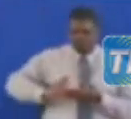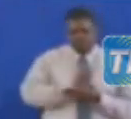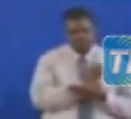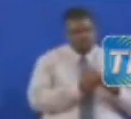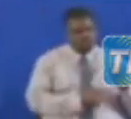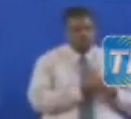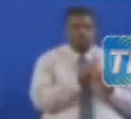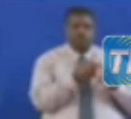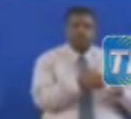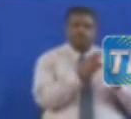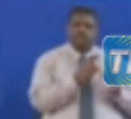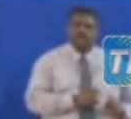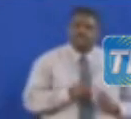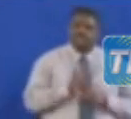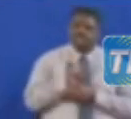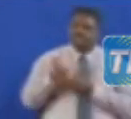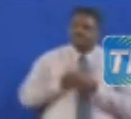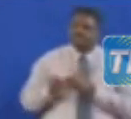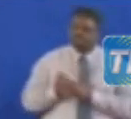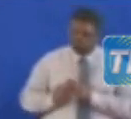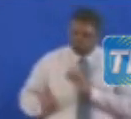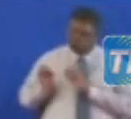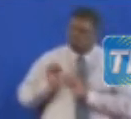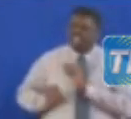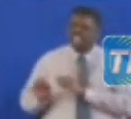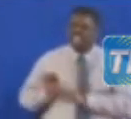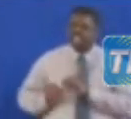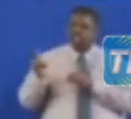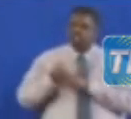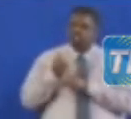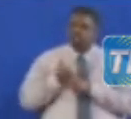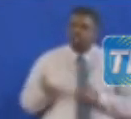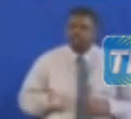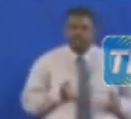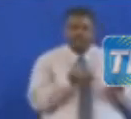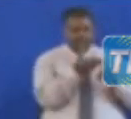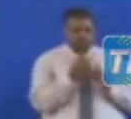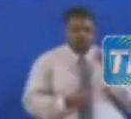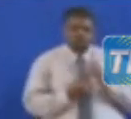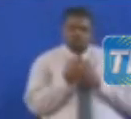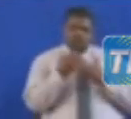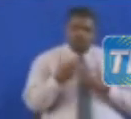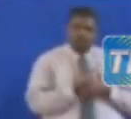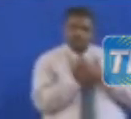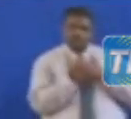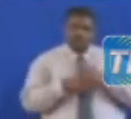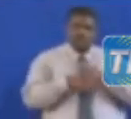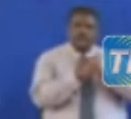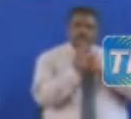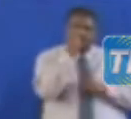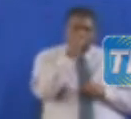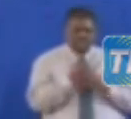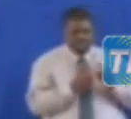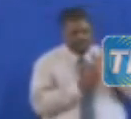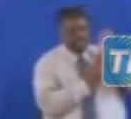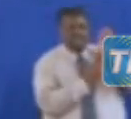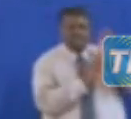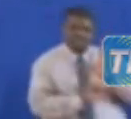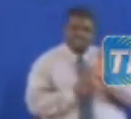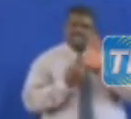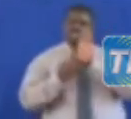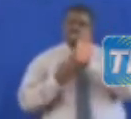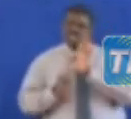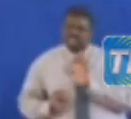na madaraja ya halmashauri ya kuchangia shughuli za maendeleo kutokana na mapato ya ndani kwa